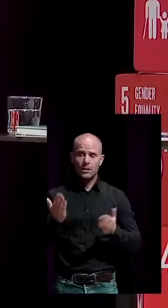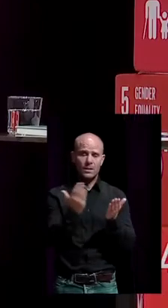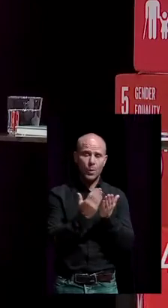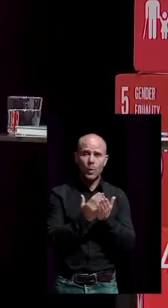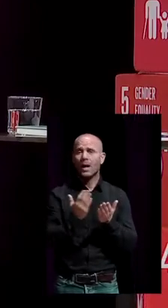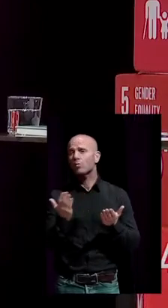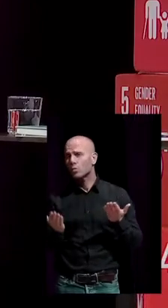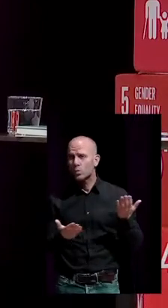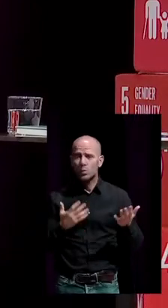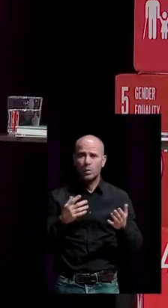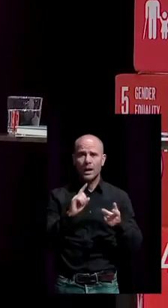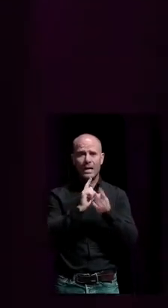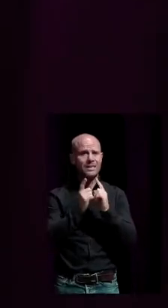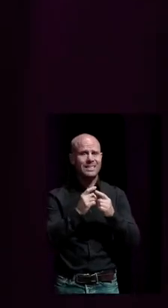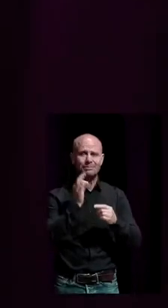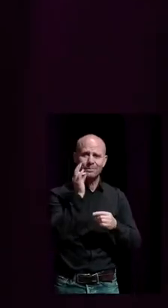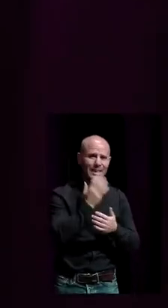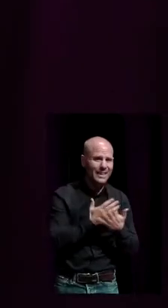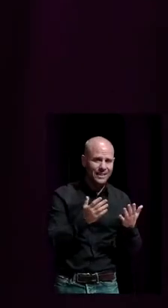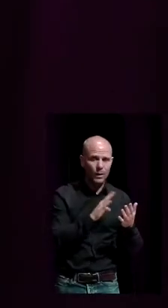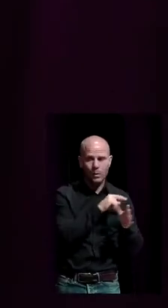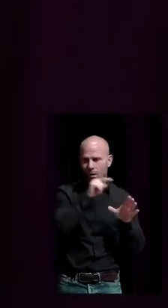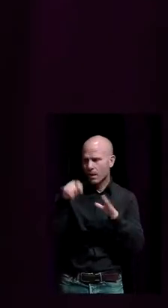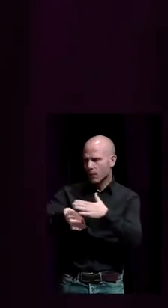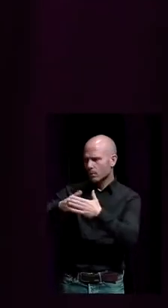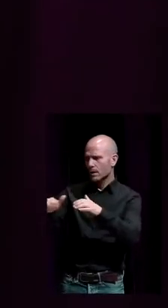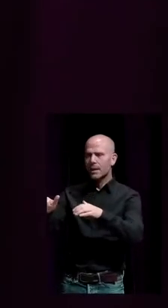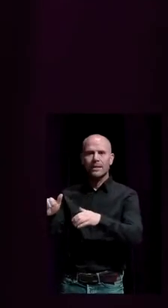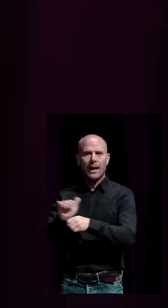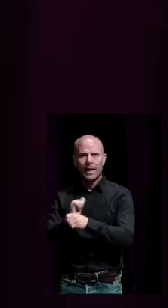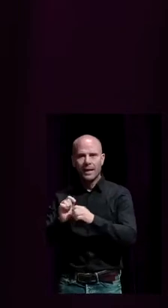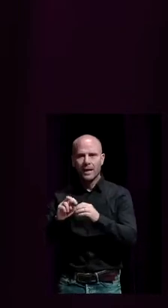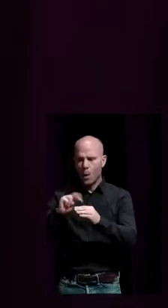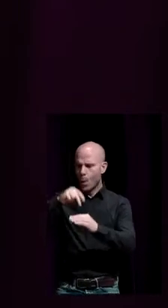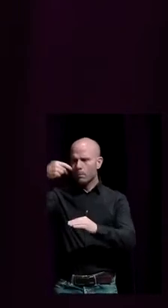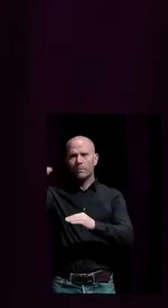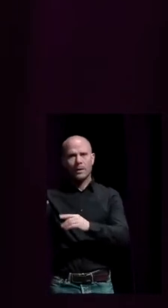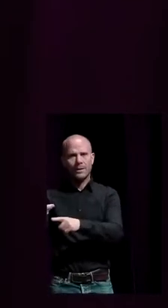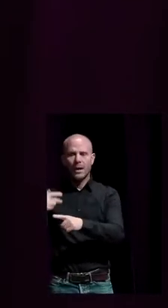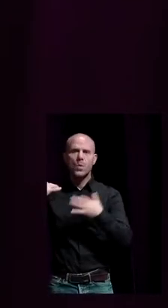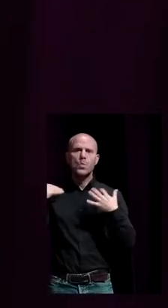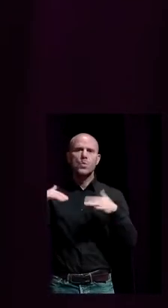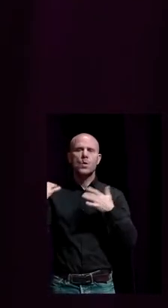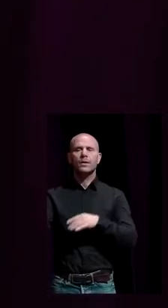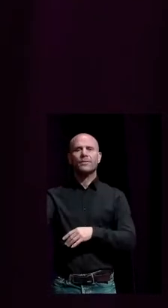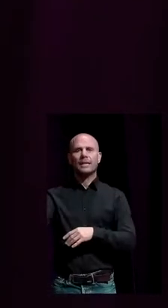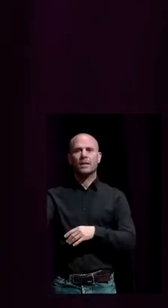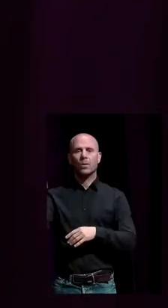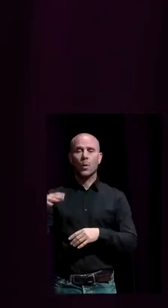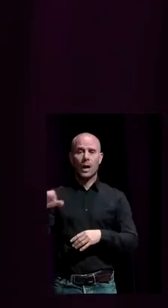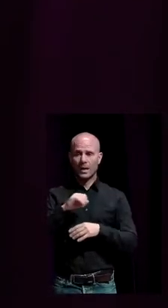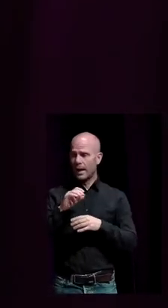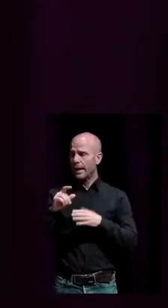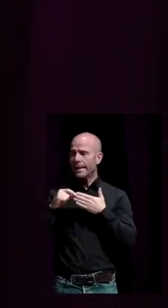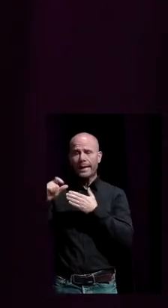är där man har blommat ut. Och då blir fotbollsträningen, då blir höjdhoppningen så otroligt viktigt. Och att alla de